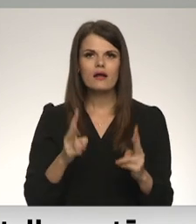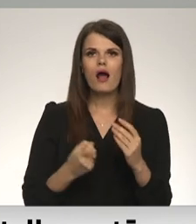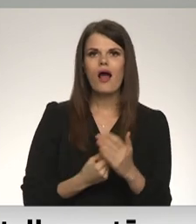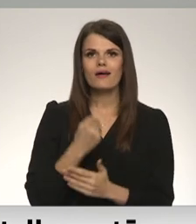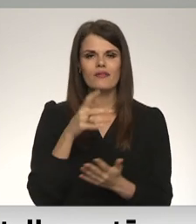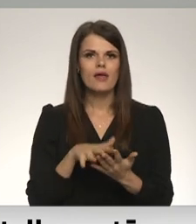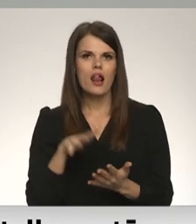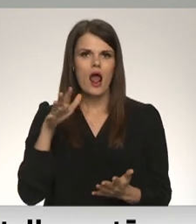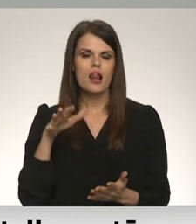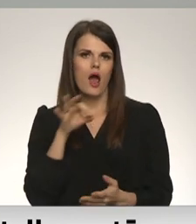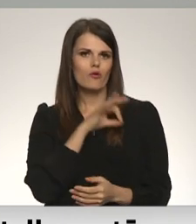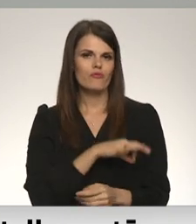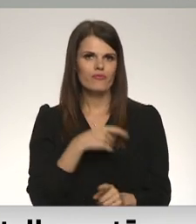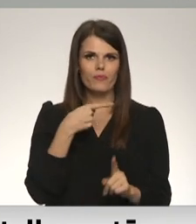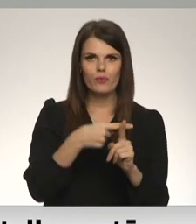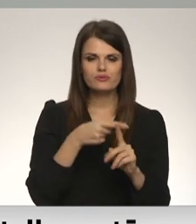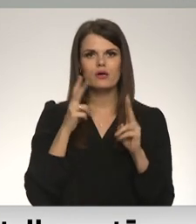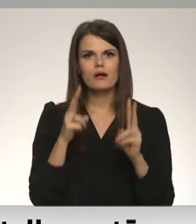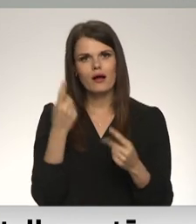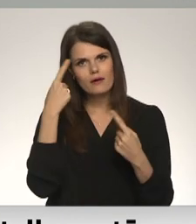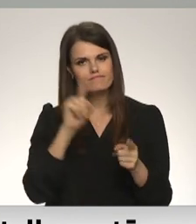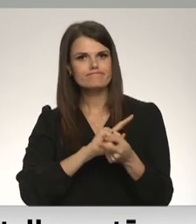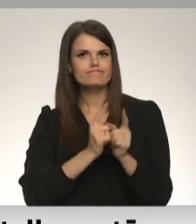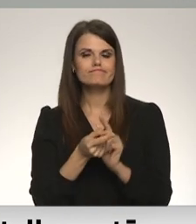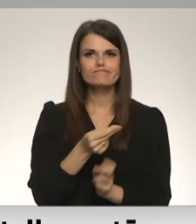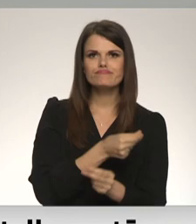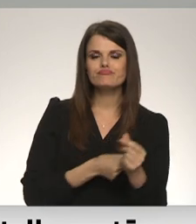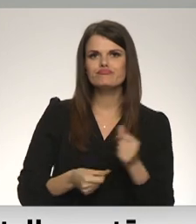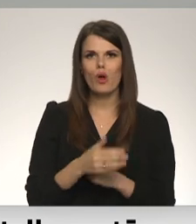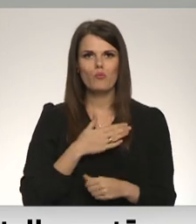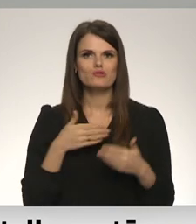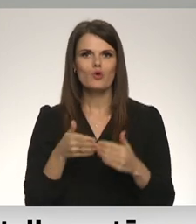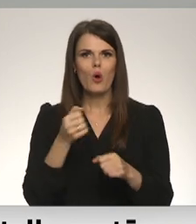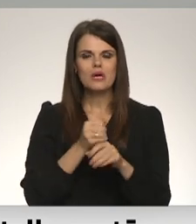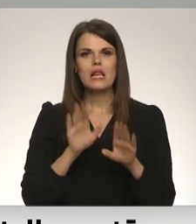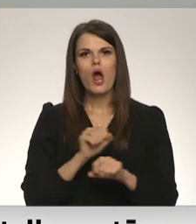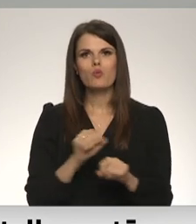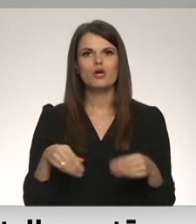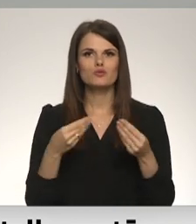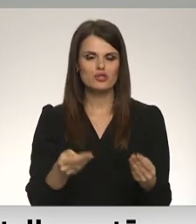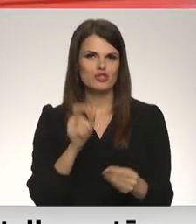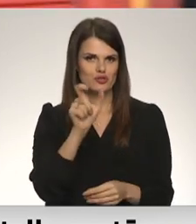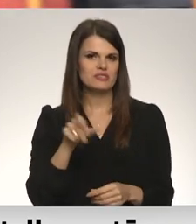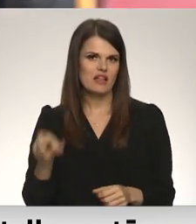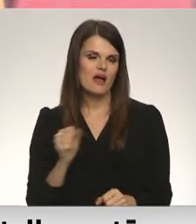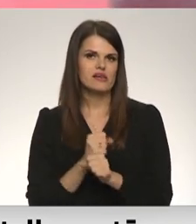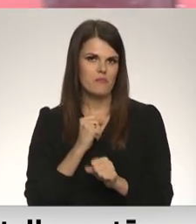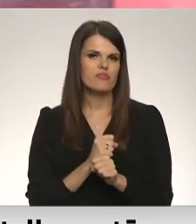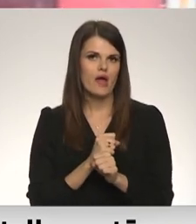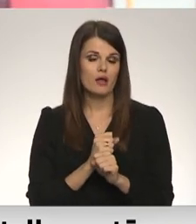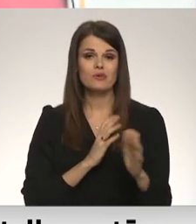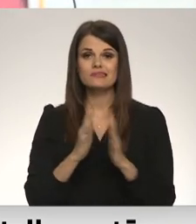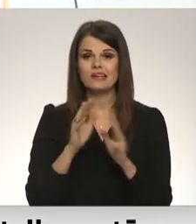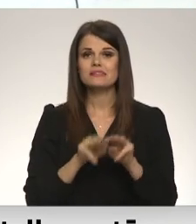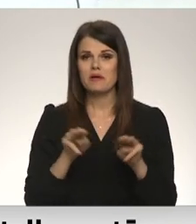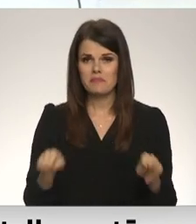lielāku pievienoto vērtību, kā industrializēt mūsu ostas, ja, lai nodrošinātu cilvēkiem darbu un ostu darbību. Satiksmes